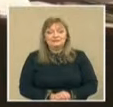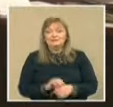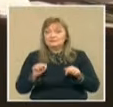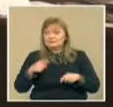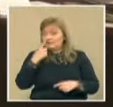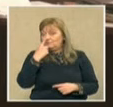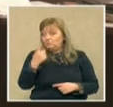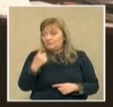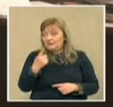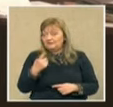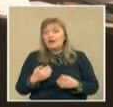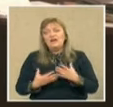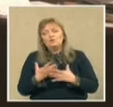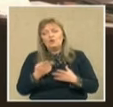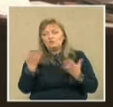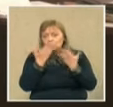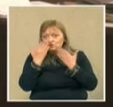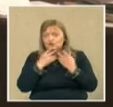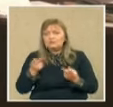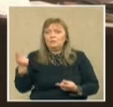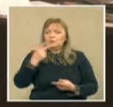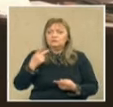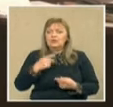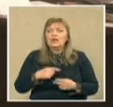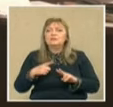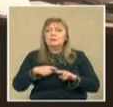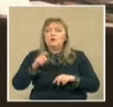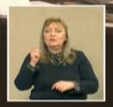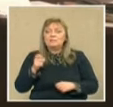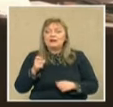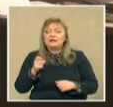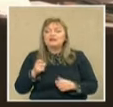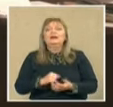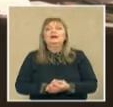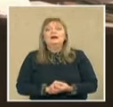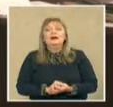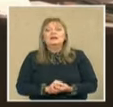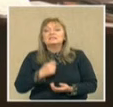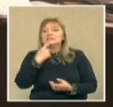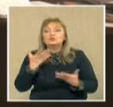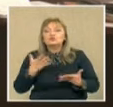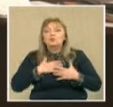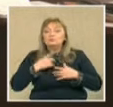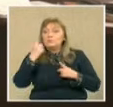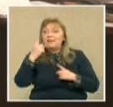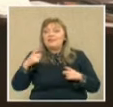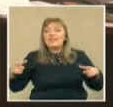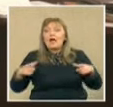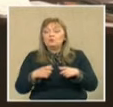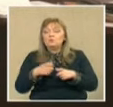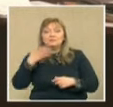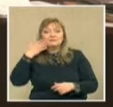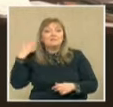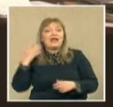Сега в момента препрочитам на Пол Гимар Нещата от живота и улица Хавър, защото имам една група с млади